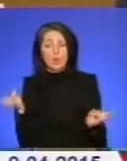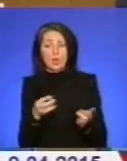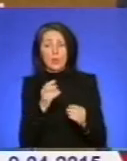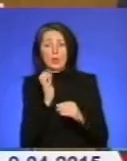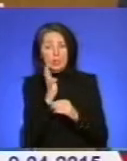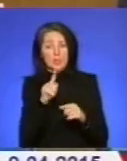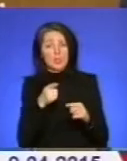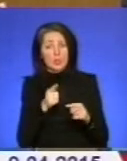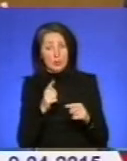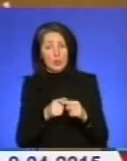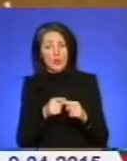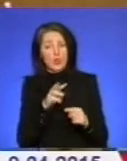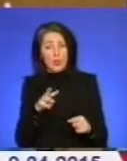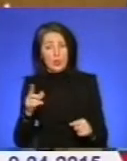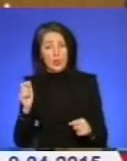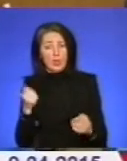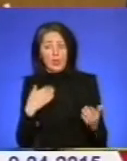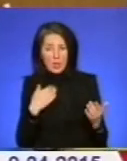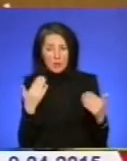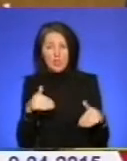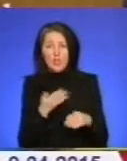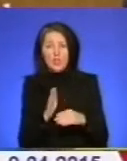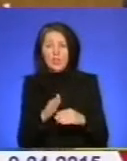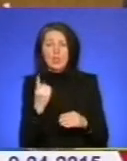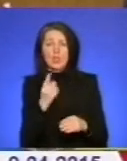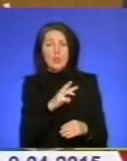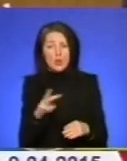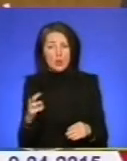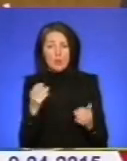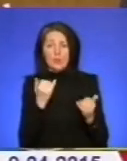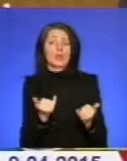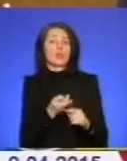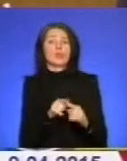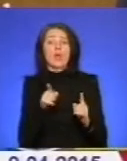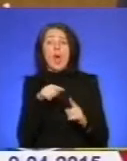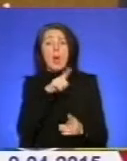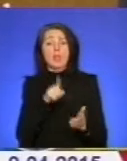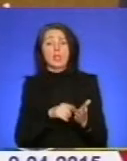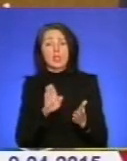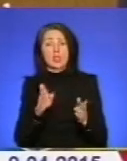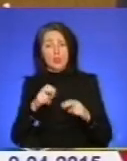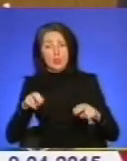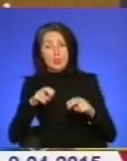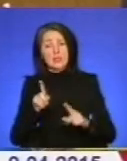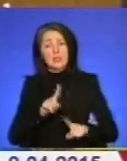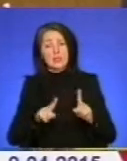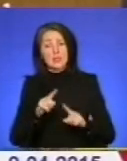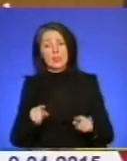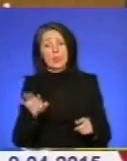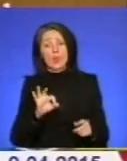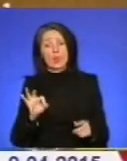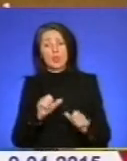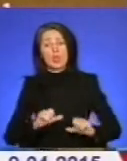Ми виділили вже мільйон, сьогодні буде це розглядатися питання на сесії обласної ради, до чого закликаємо, за що